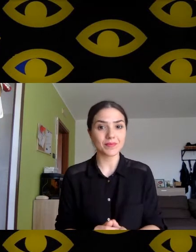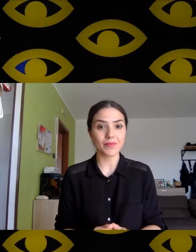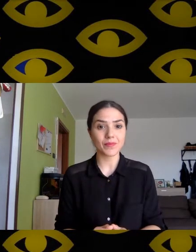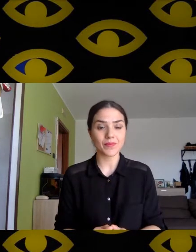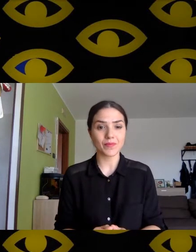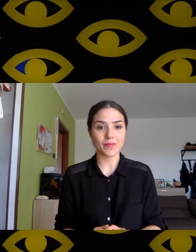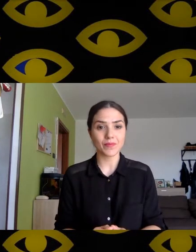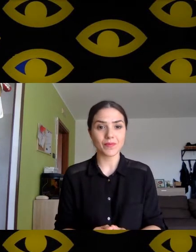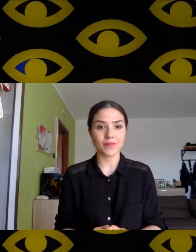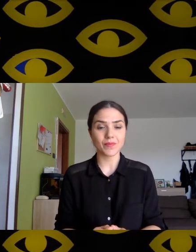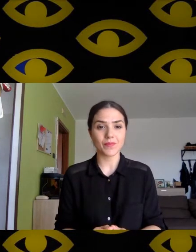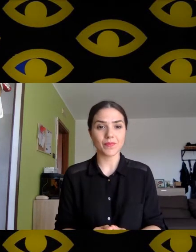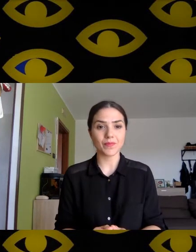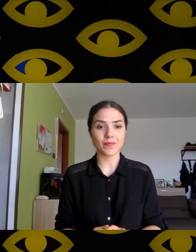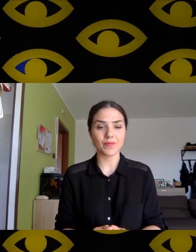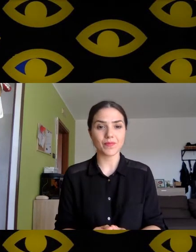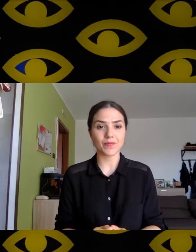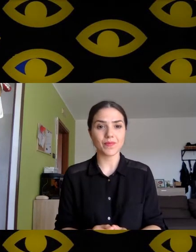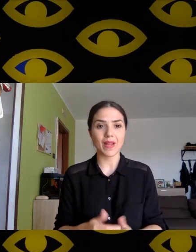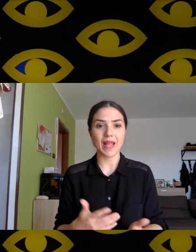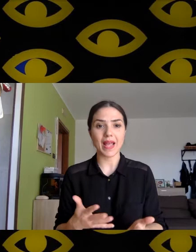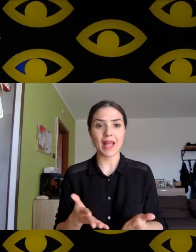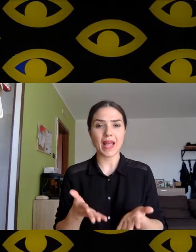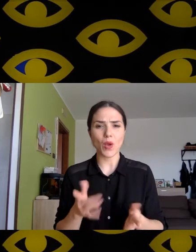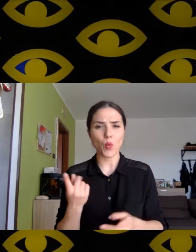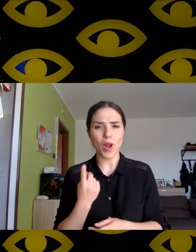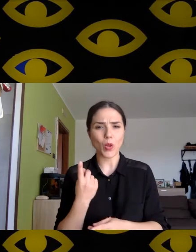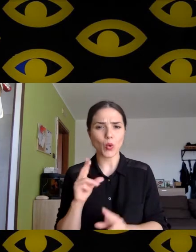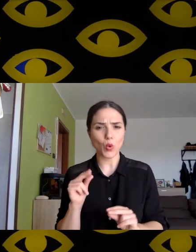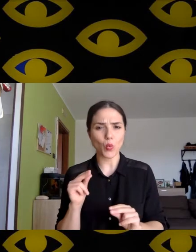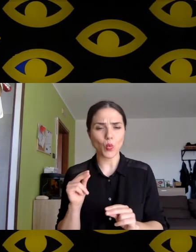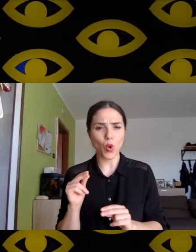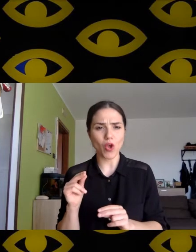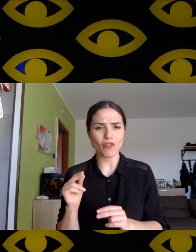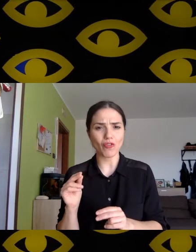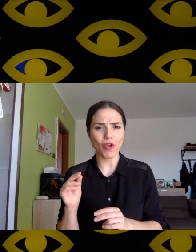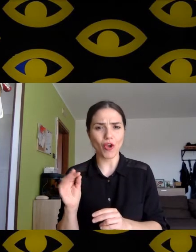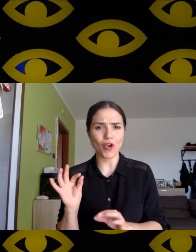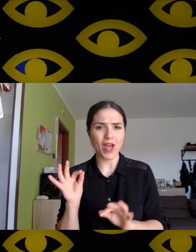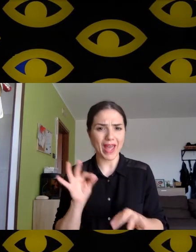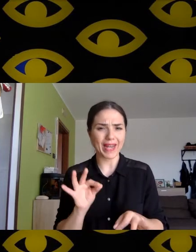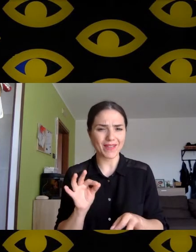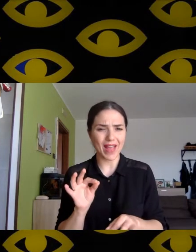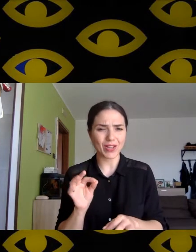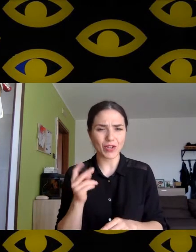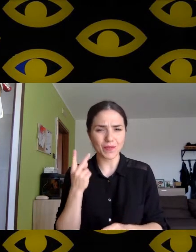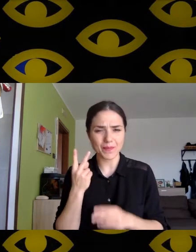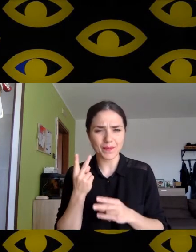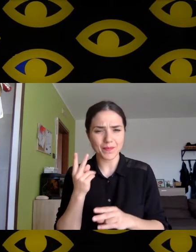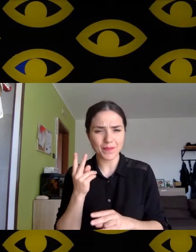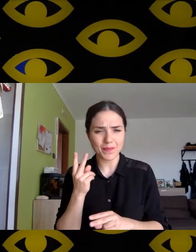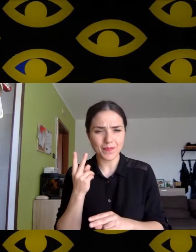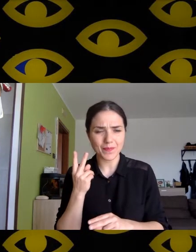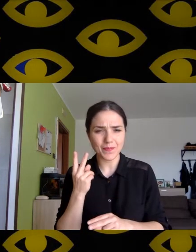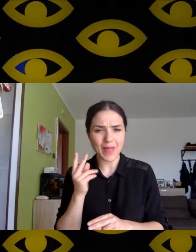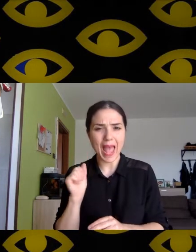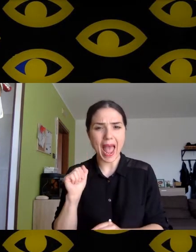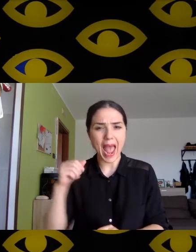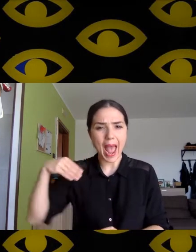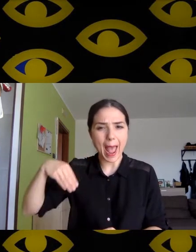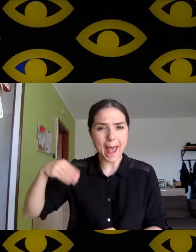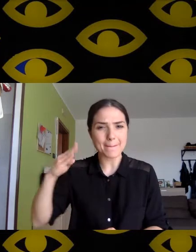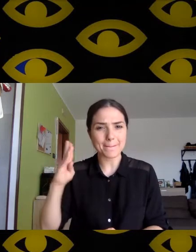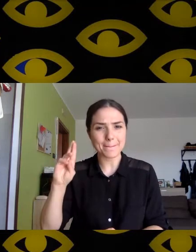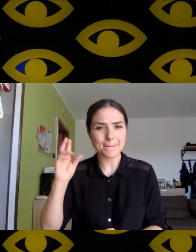Intanto, ragazzi, chi c'è? Chi si è collegato? Chi si è collegato? Fatemi vedere un po'. Ci abbiamo anche Ambra. Ciao,